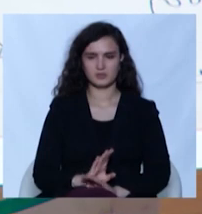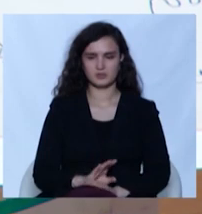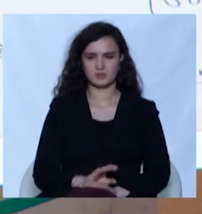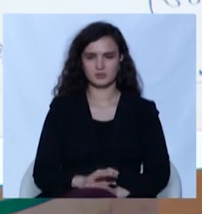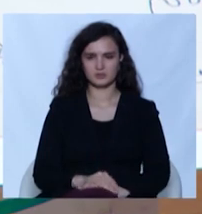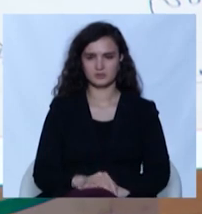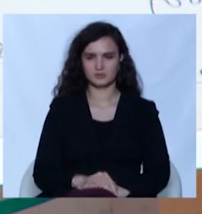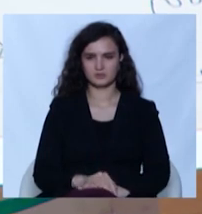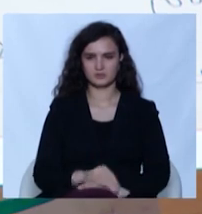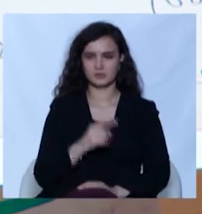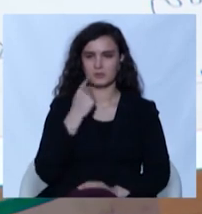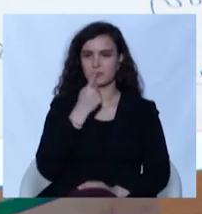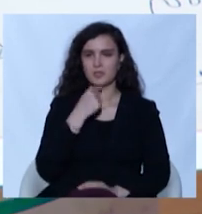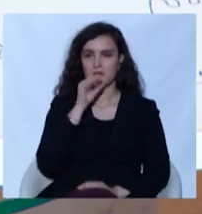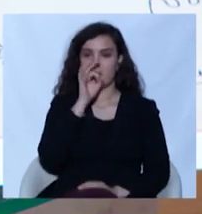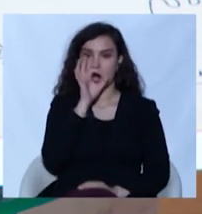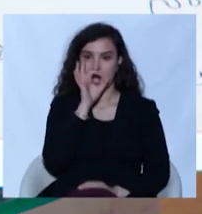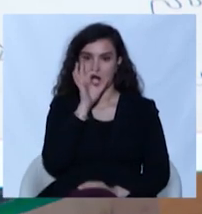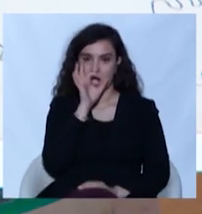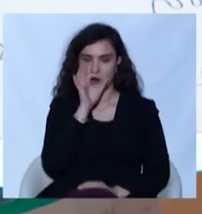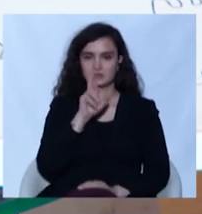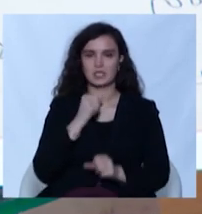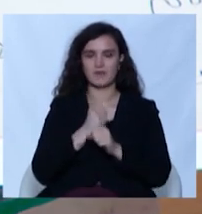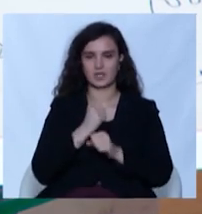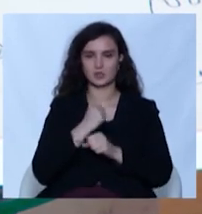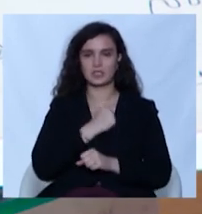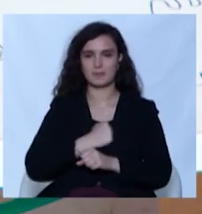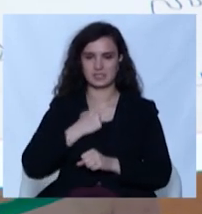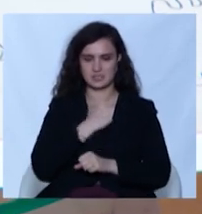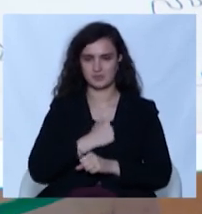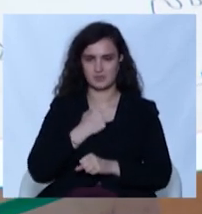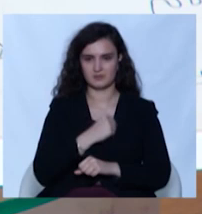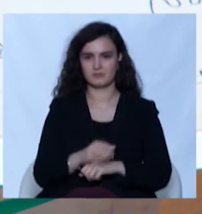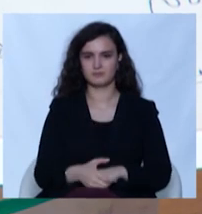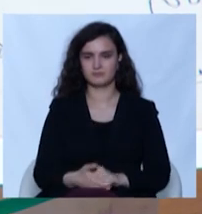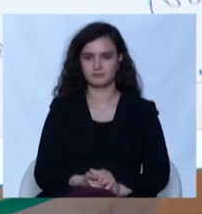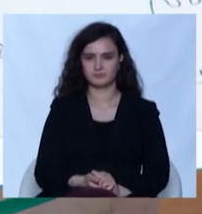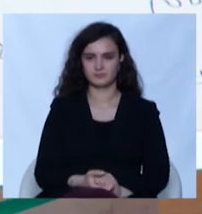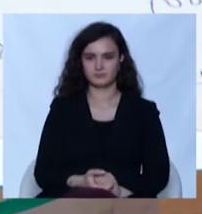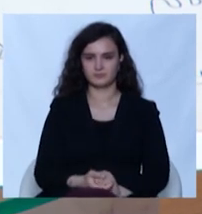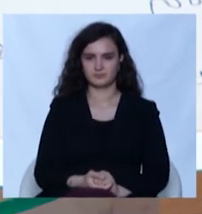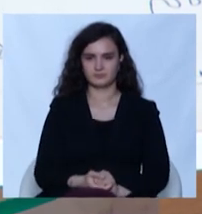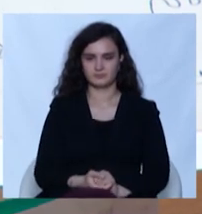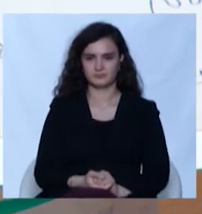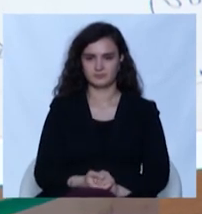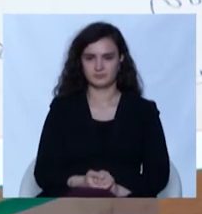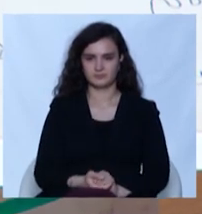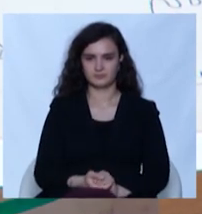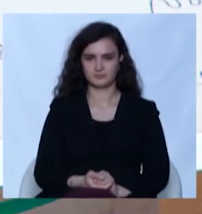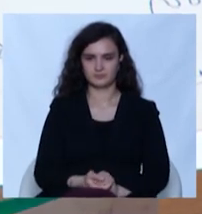გეკოეს და პირი გაქრია და გავაკეთოთ გაბრაზება. აი, ესეც ეს.